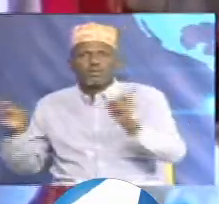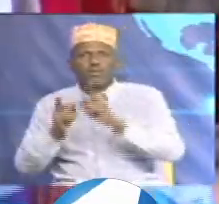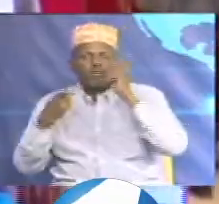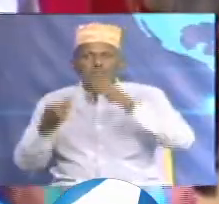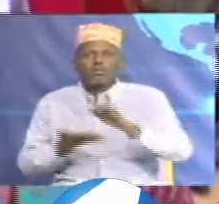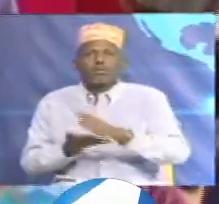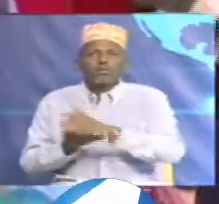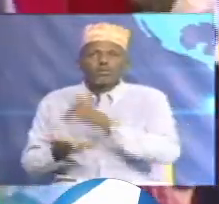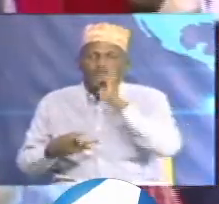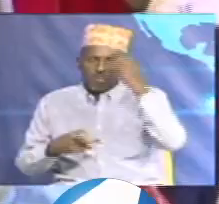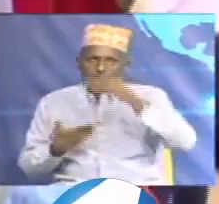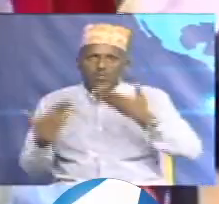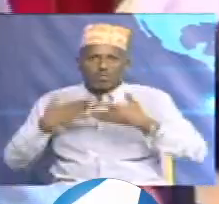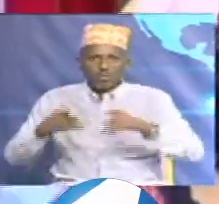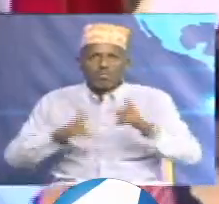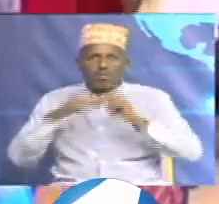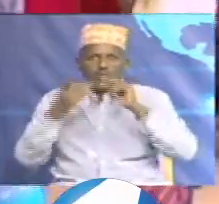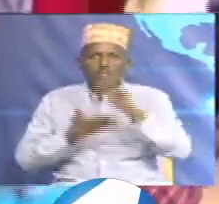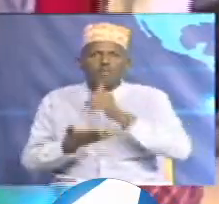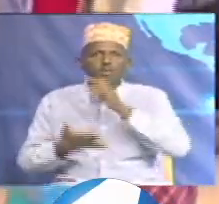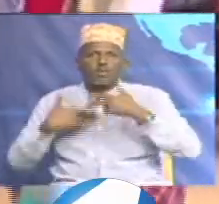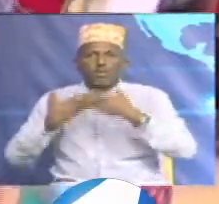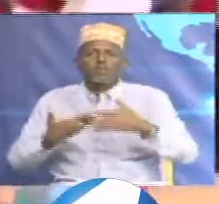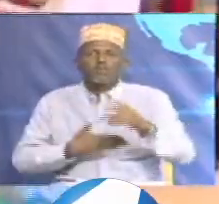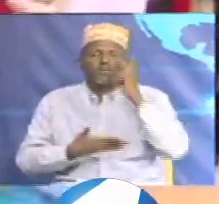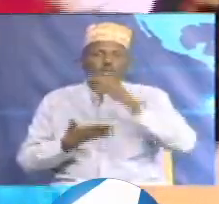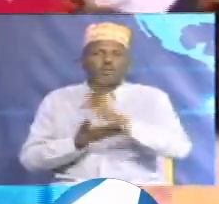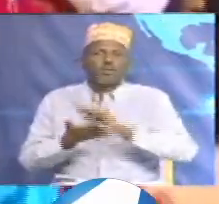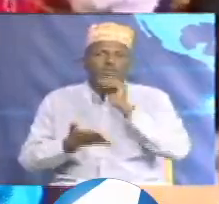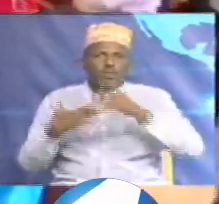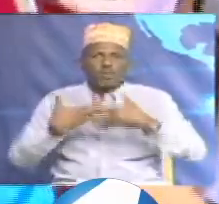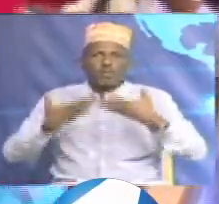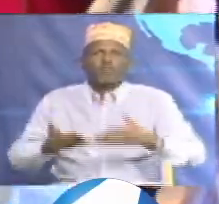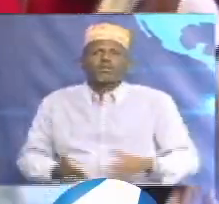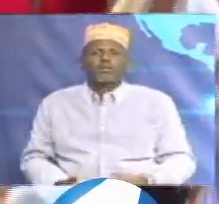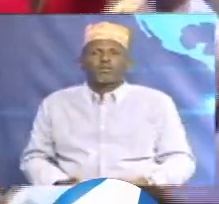congressistes pour engager un débat autour des questions politiques du pays.